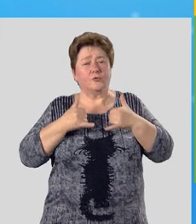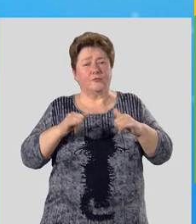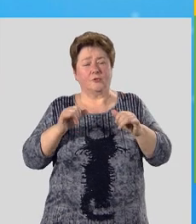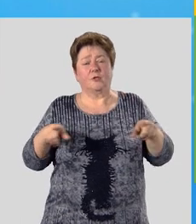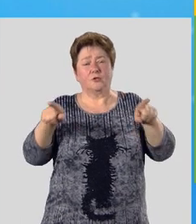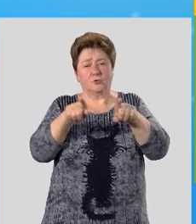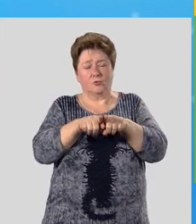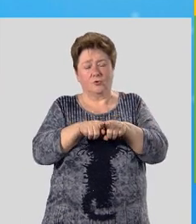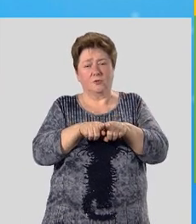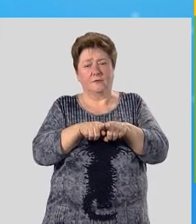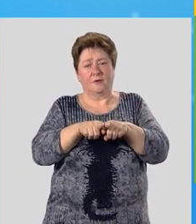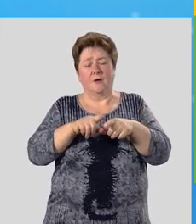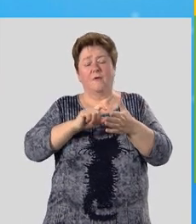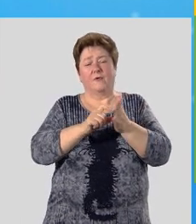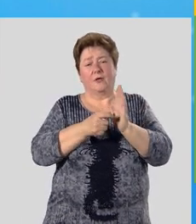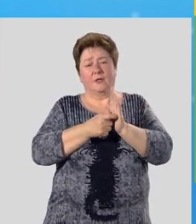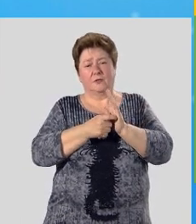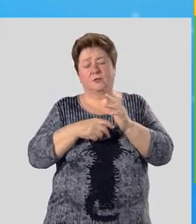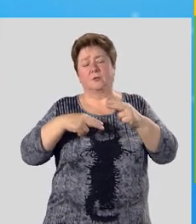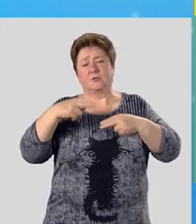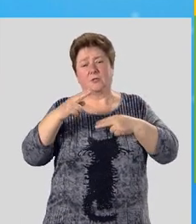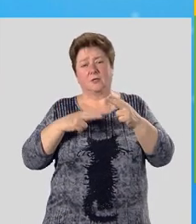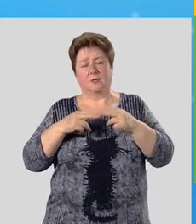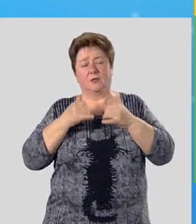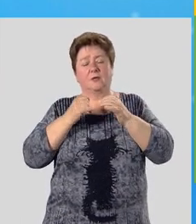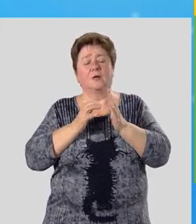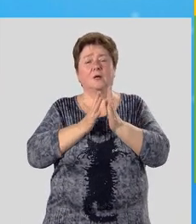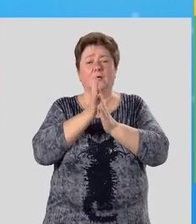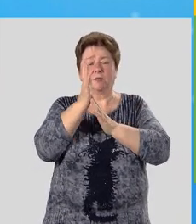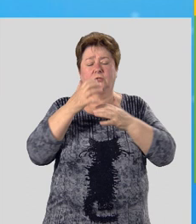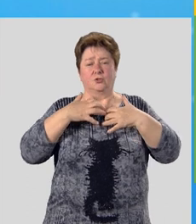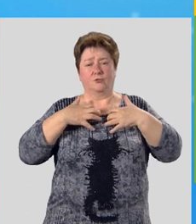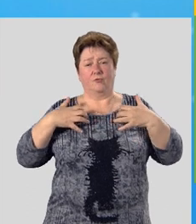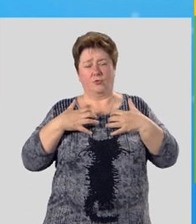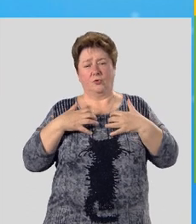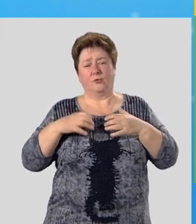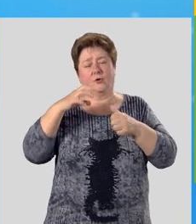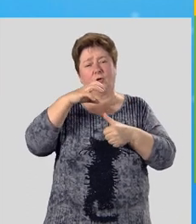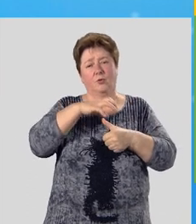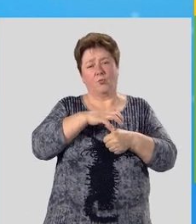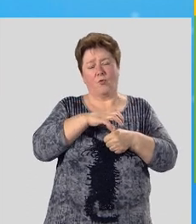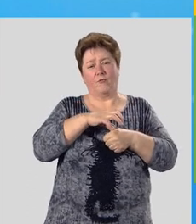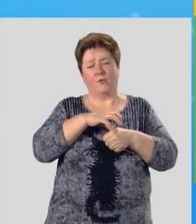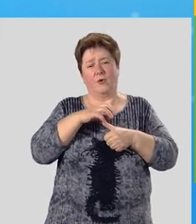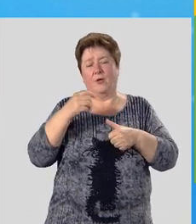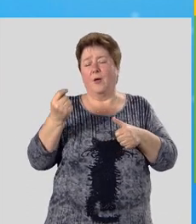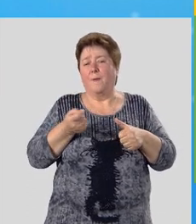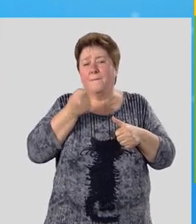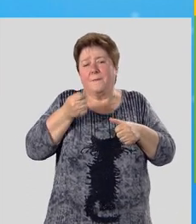удивительное сходство в клеточном строении растений, животных, грибов